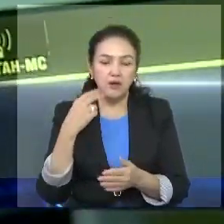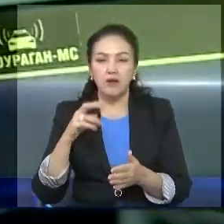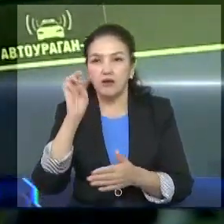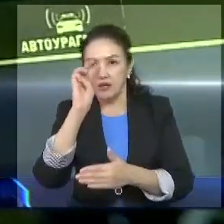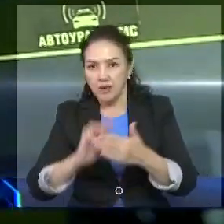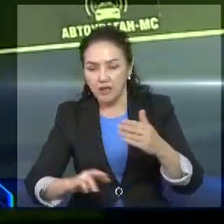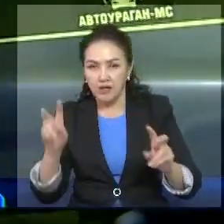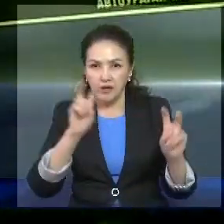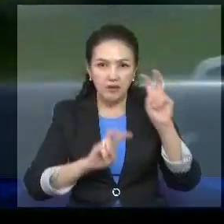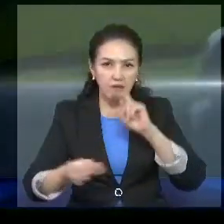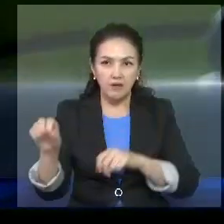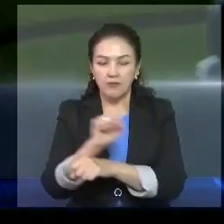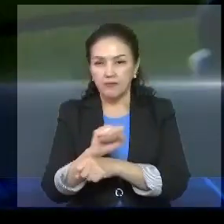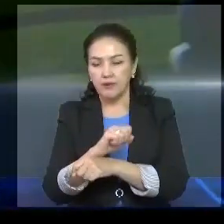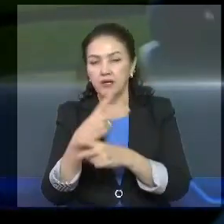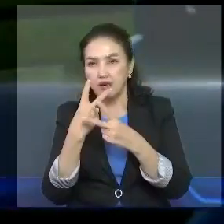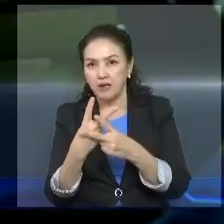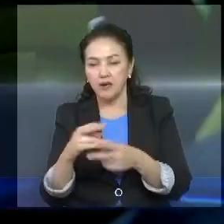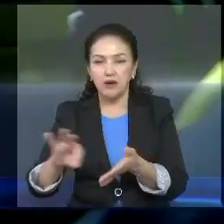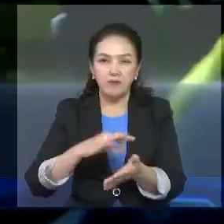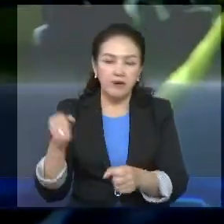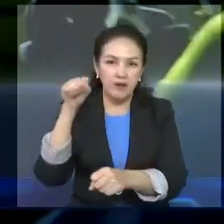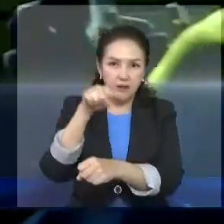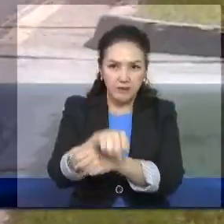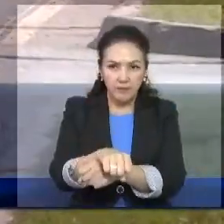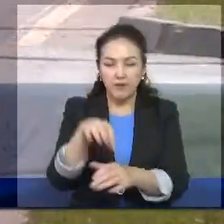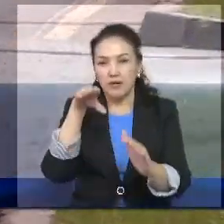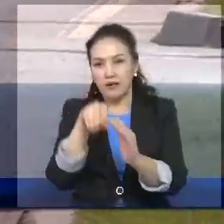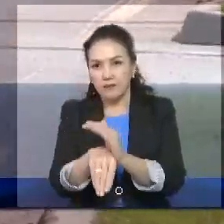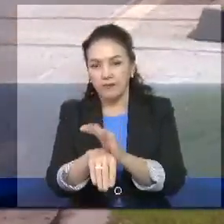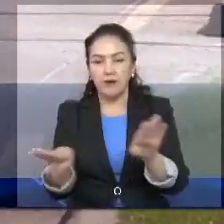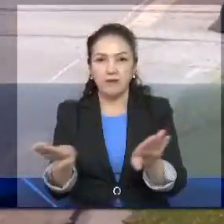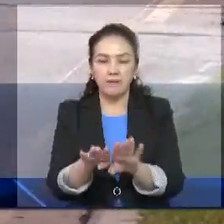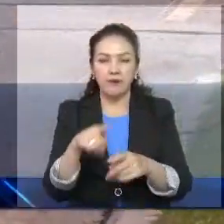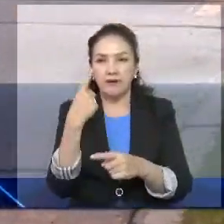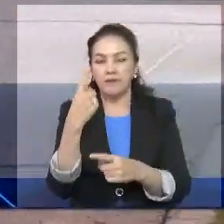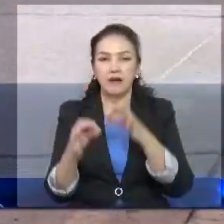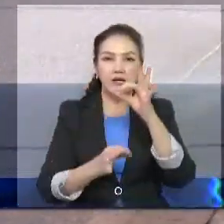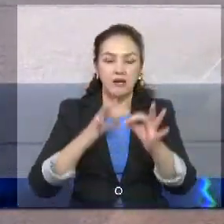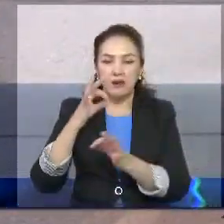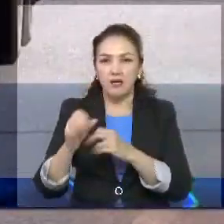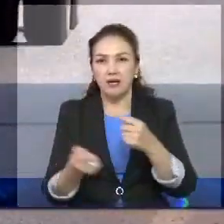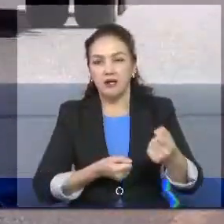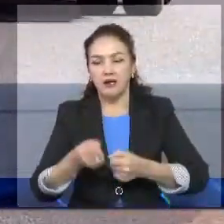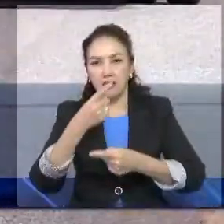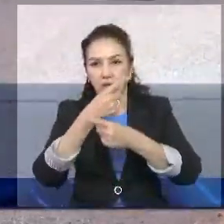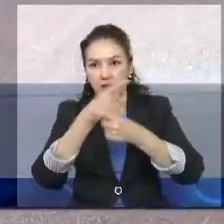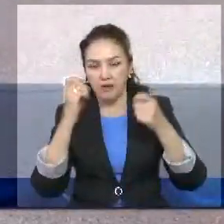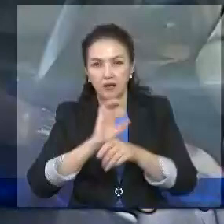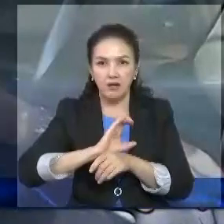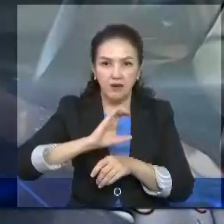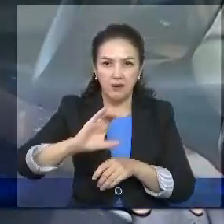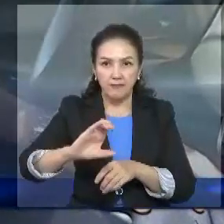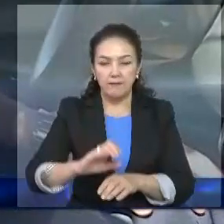немесе іздеудегі көлікті байқаса дереу базаға енгізіледі. Осылайша бір тәуліктің ішінде жүргізушіге хабарлама